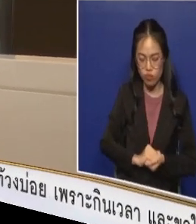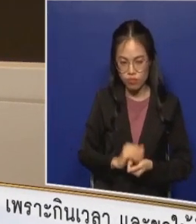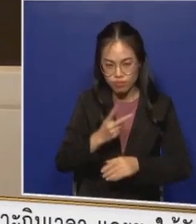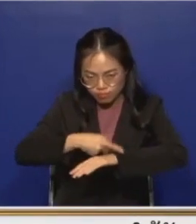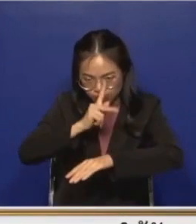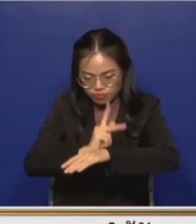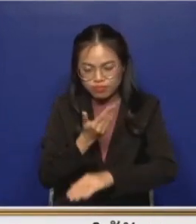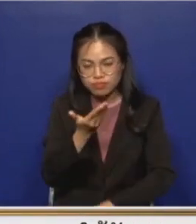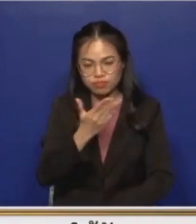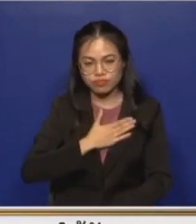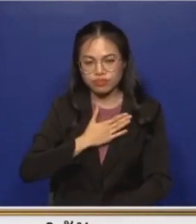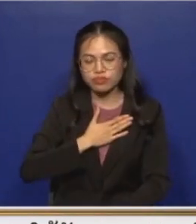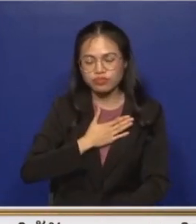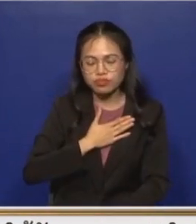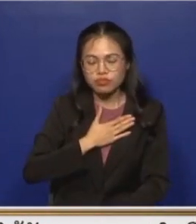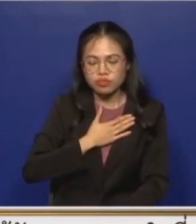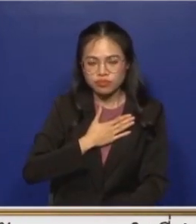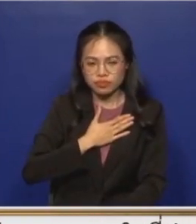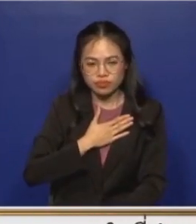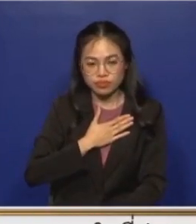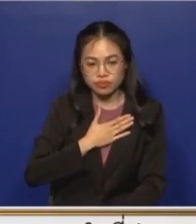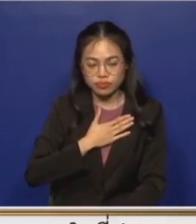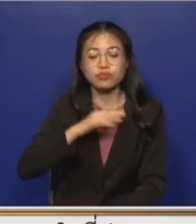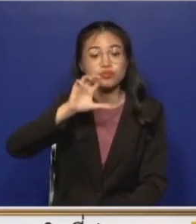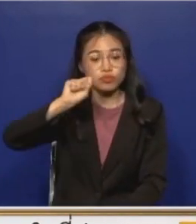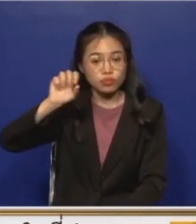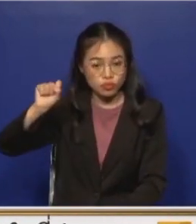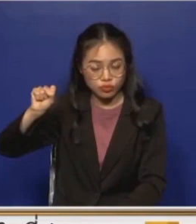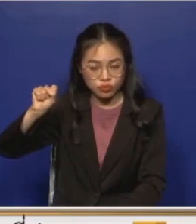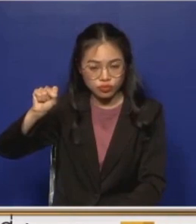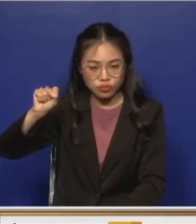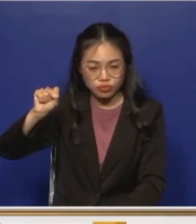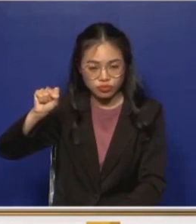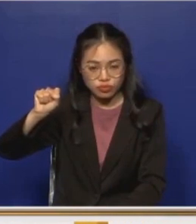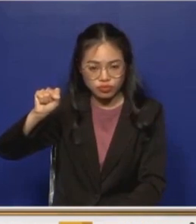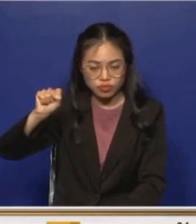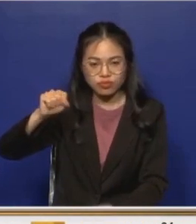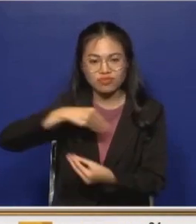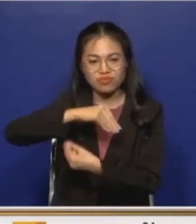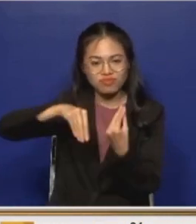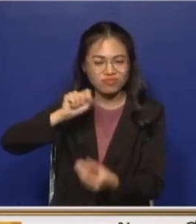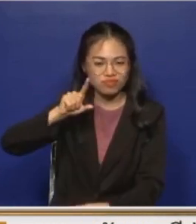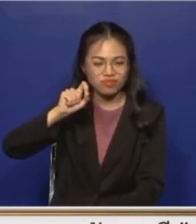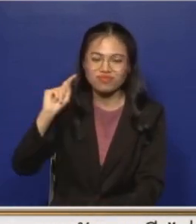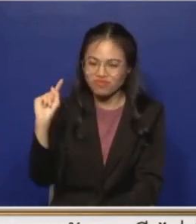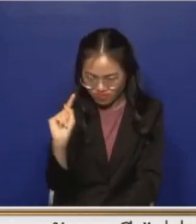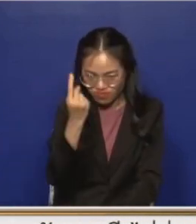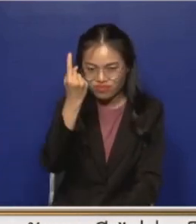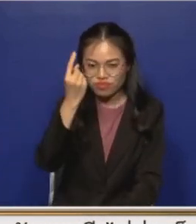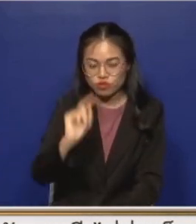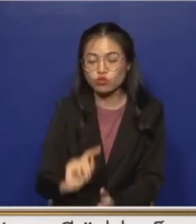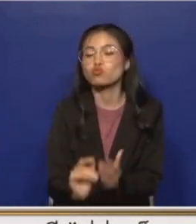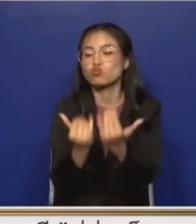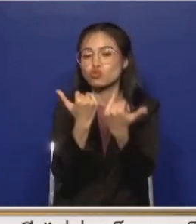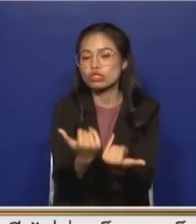ที่เคารพครับผมนายมิ่งขวัญแสงสุวรรณส.ส.ระบบบัญชีรายชื่อพรรคเศรษฐกิจใหม่ครับวันนี้ขอเริ่มต้